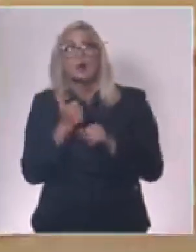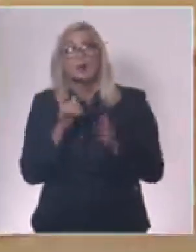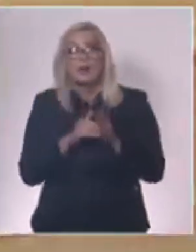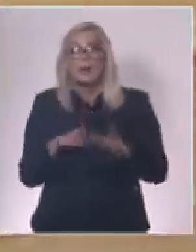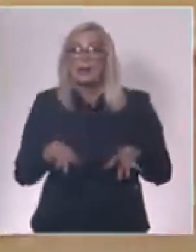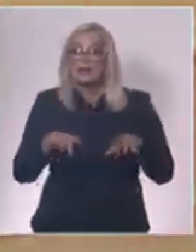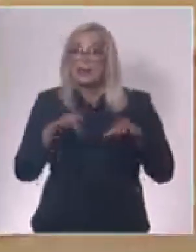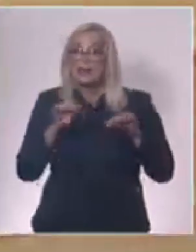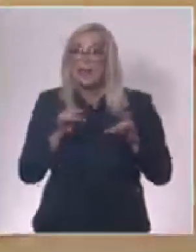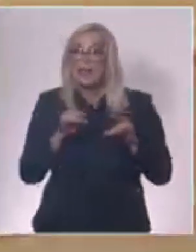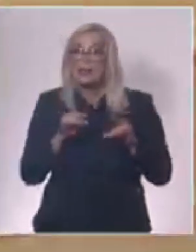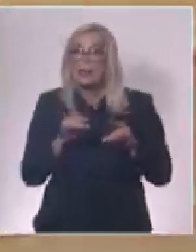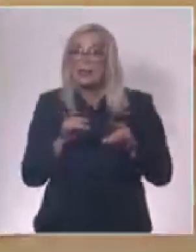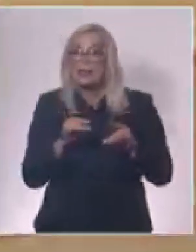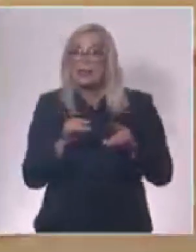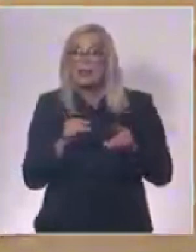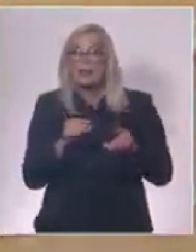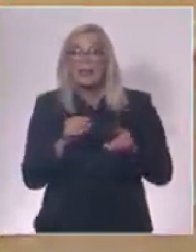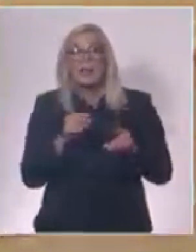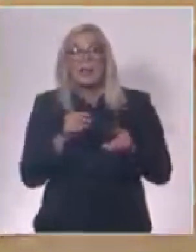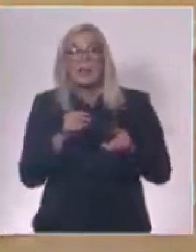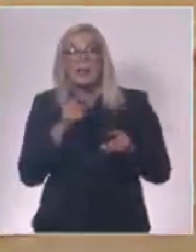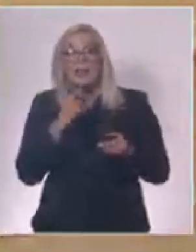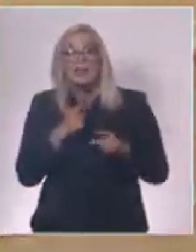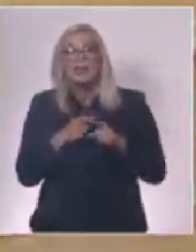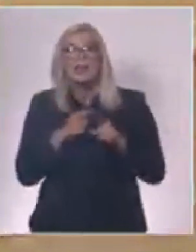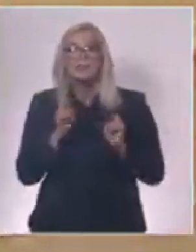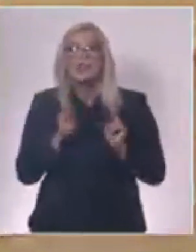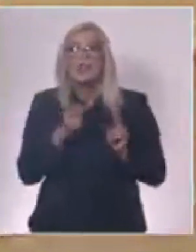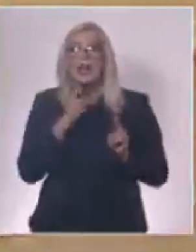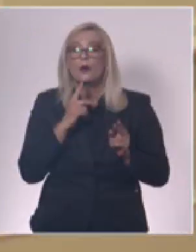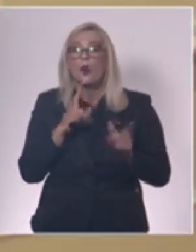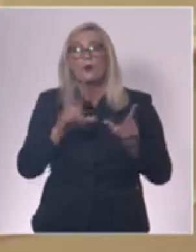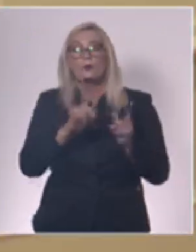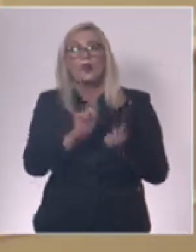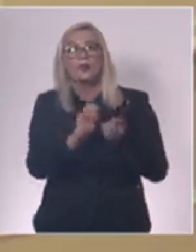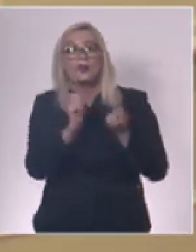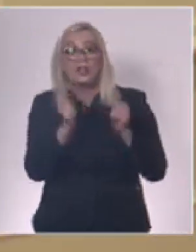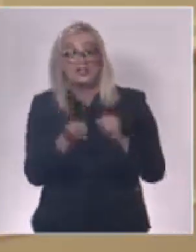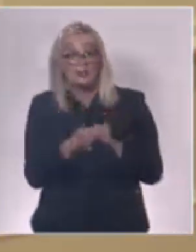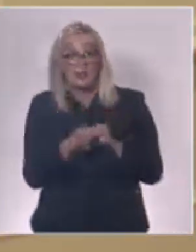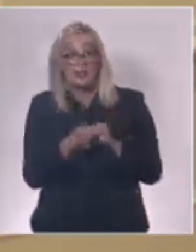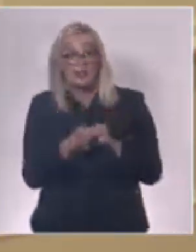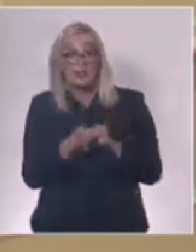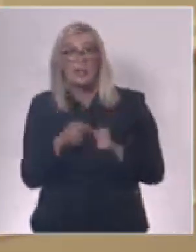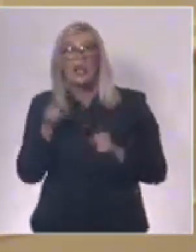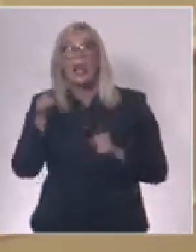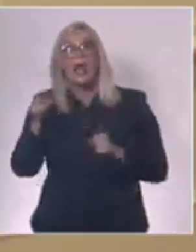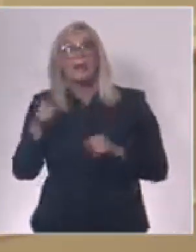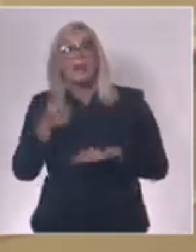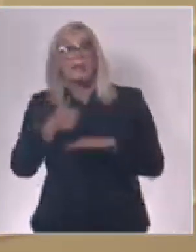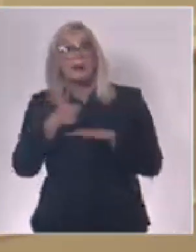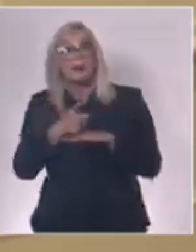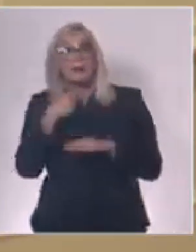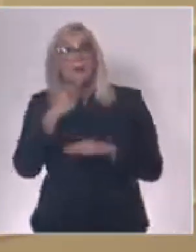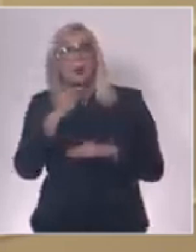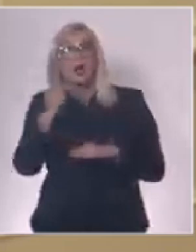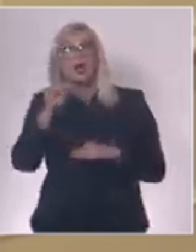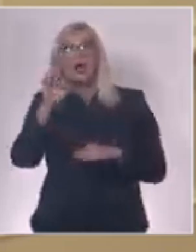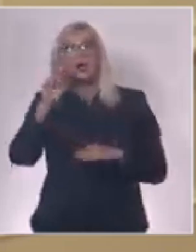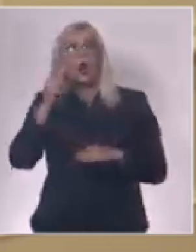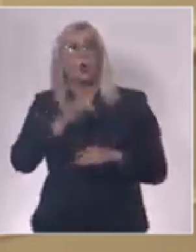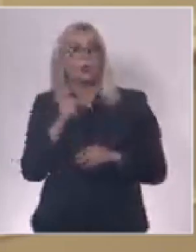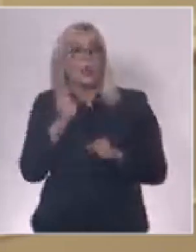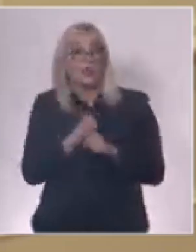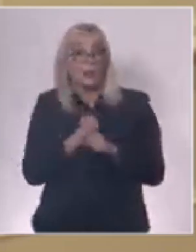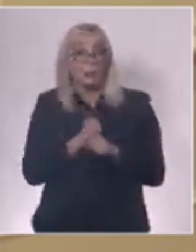начин како да се дојде до уставните измени. Останувате ли на овој рок и премиера до вас? Вие велите од друга страна со рокови не работите,